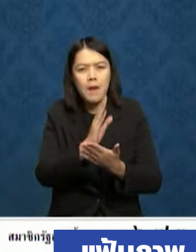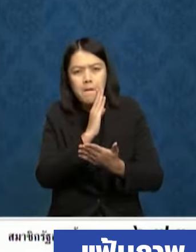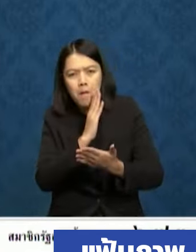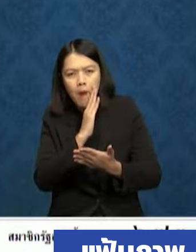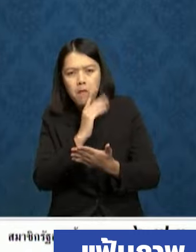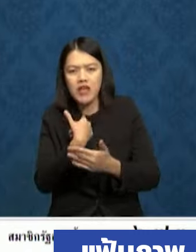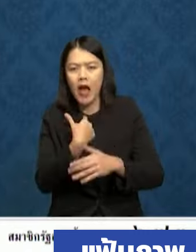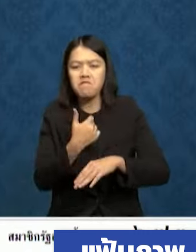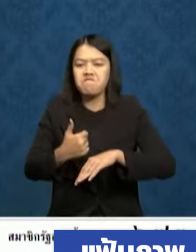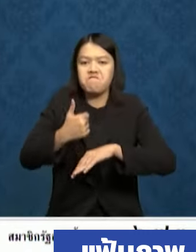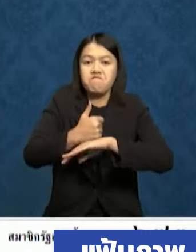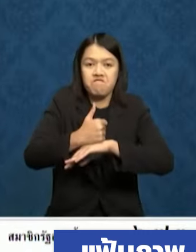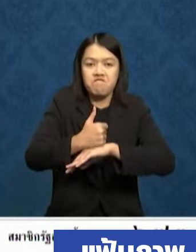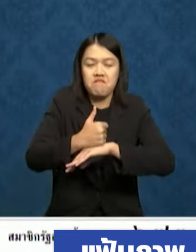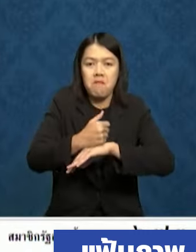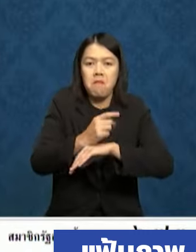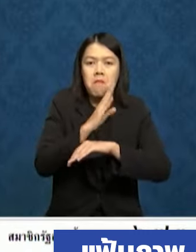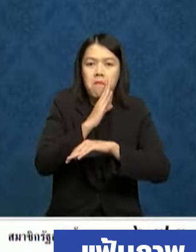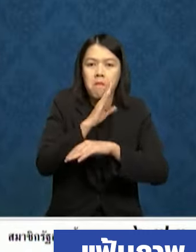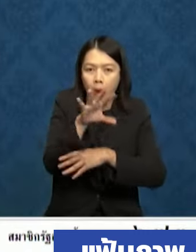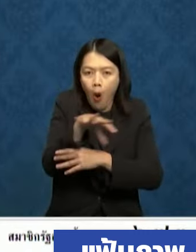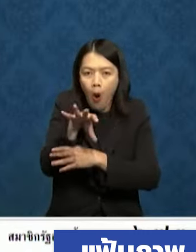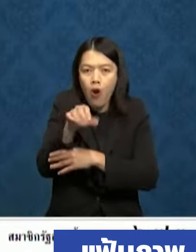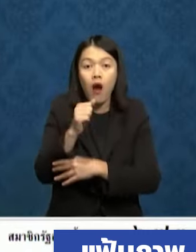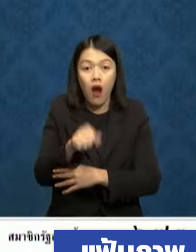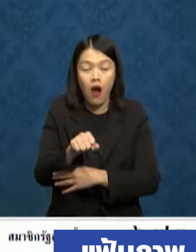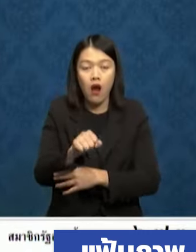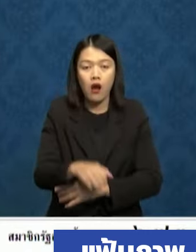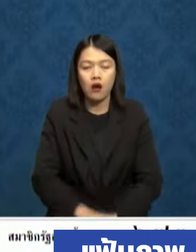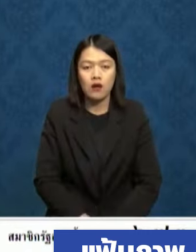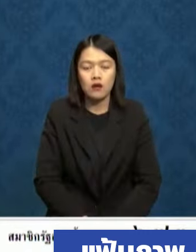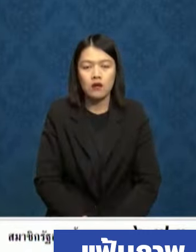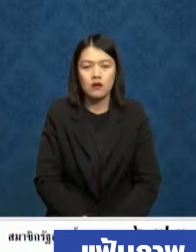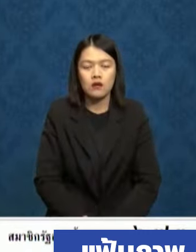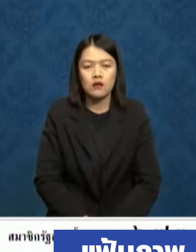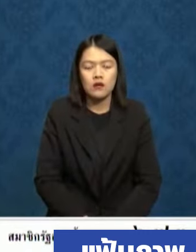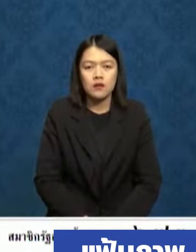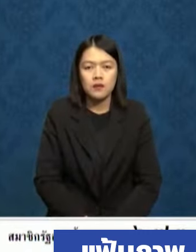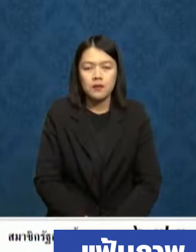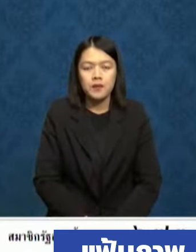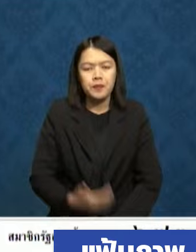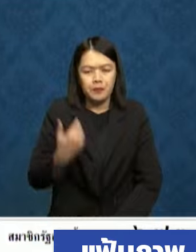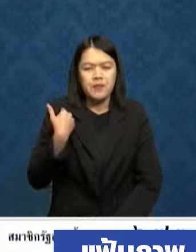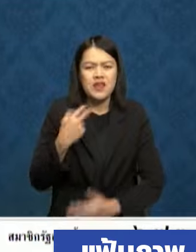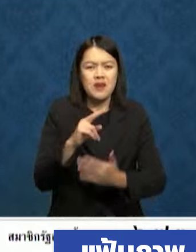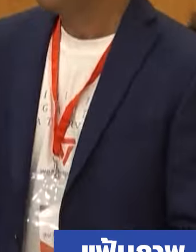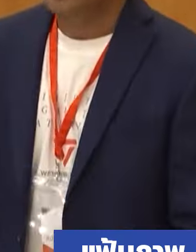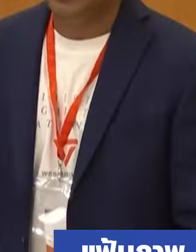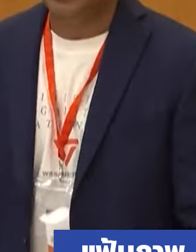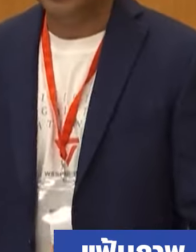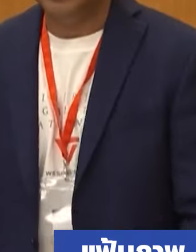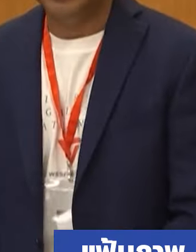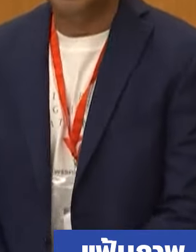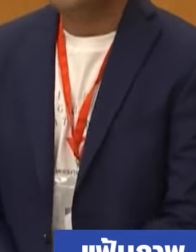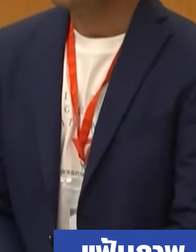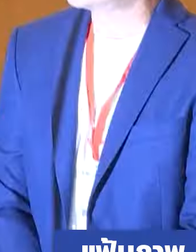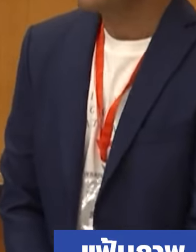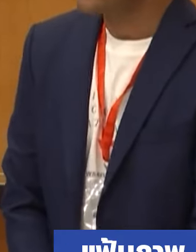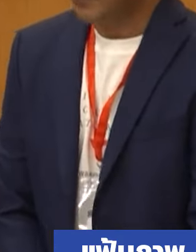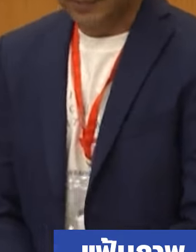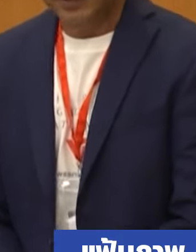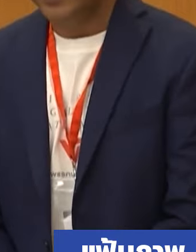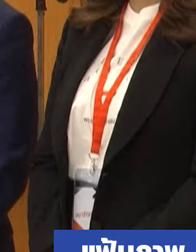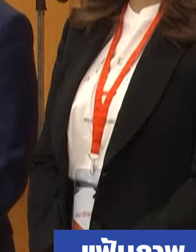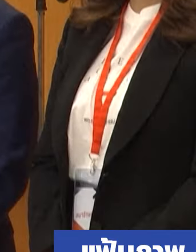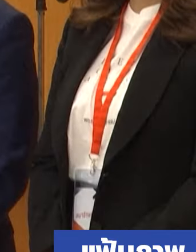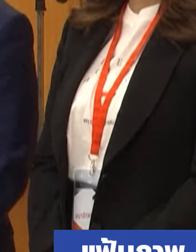ส่วนการประชุมสภาสมัยหน้าจะมีการเปิดอภิปรายไม่ไว้วางใจหรือไม่นั้นตอนนี้ข้อมูลเข้ามาหลายด้านรวมถึงนโยบายของรัฐมีหลาย